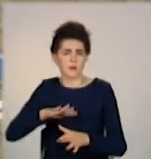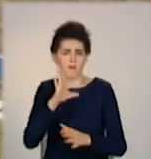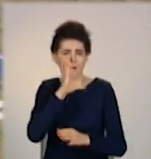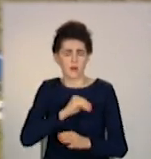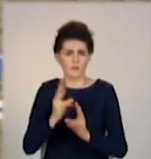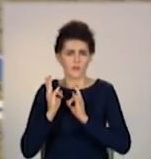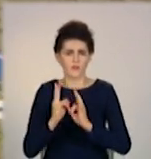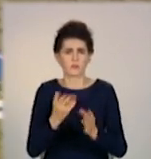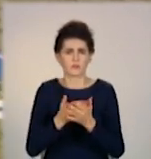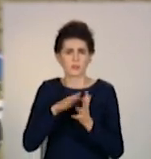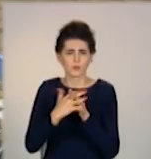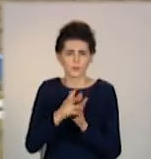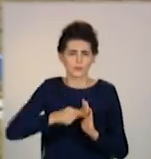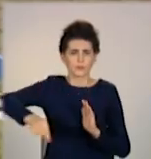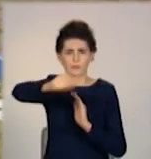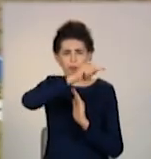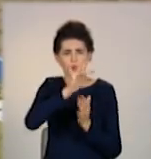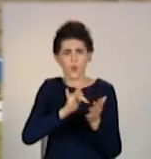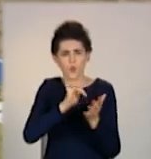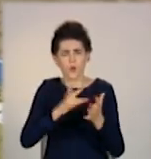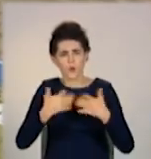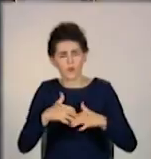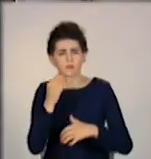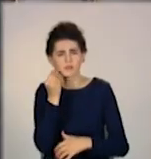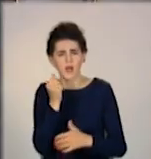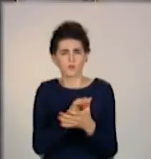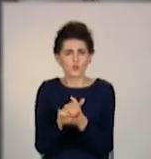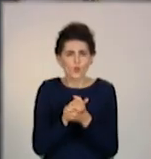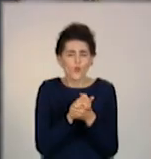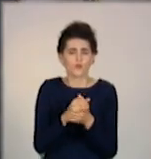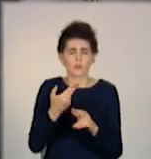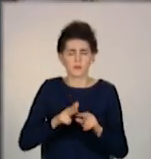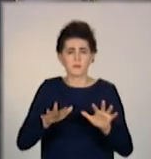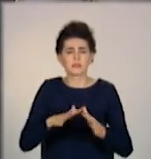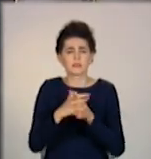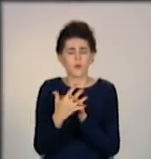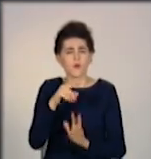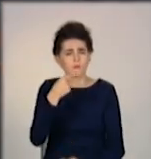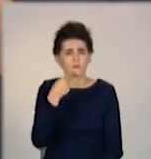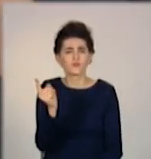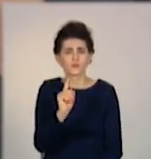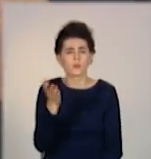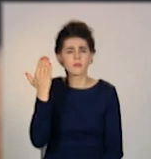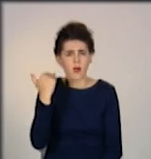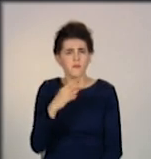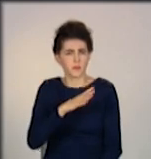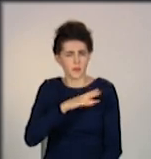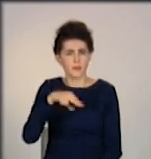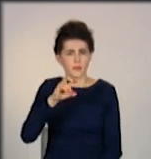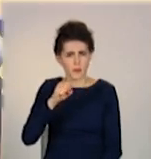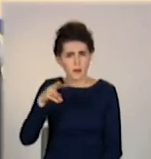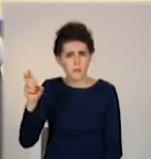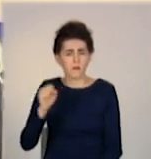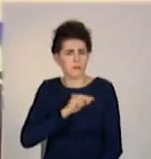Иванополя, Константиновка, Дружковка, Краматорск и Славянск. У селі Ілінівка згадують, були часи, коли дамба справно працювала, та й